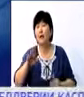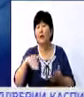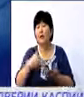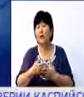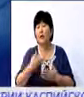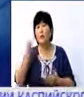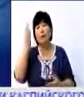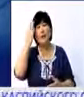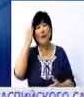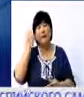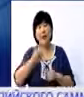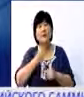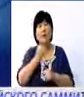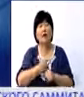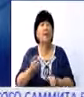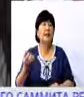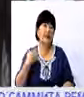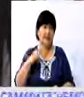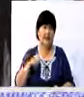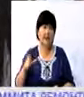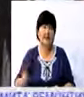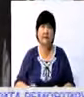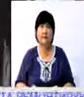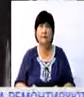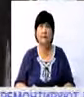под впечатлением от разработок кызылординцев.